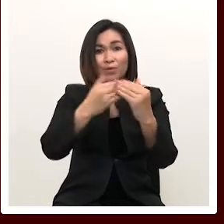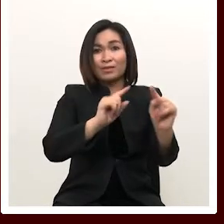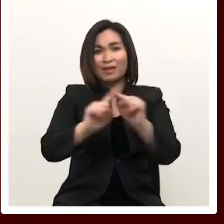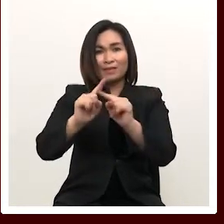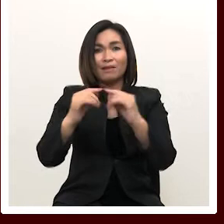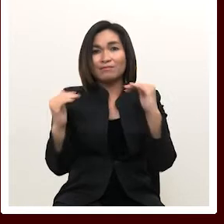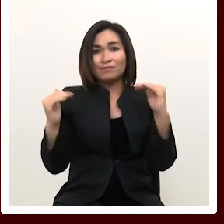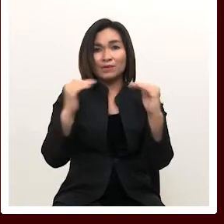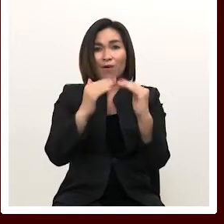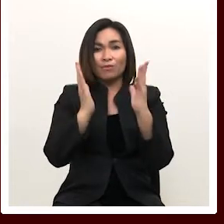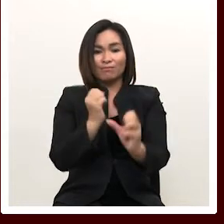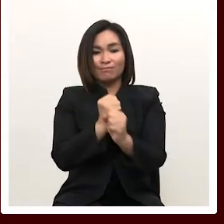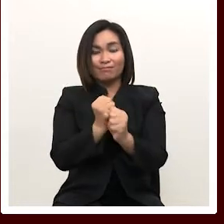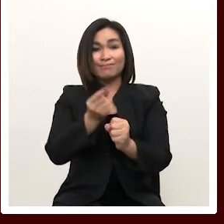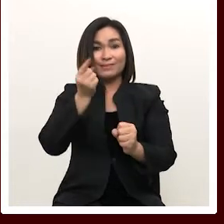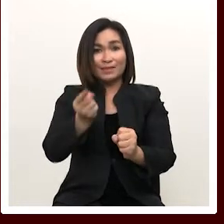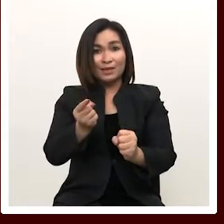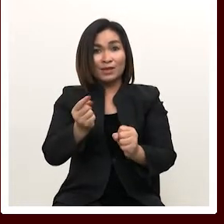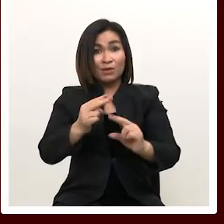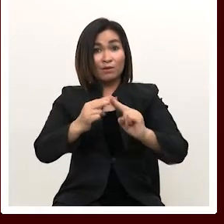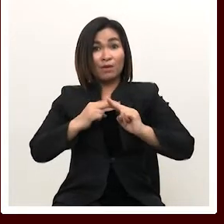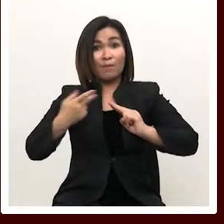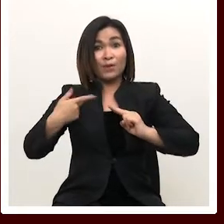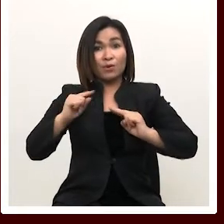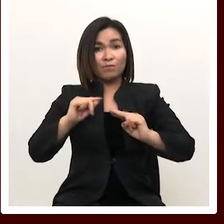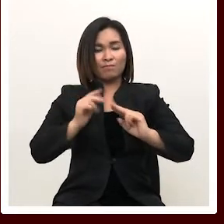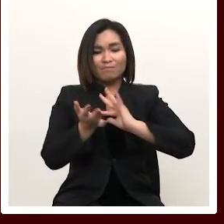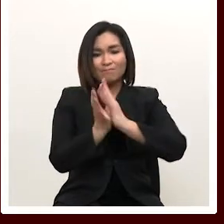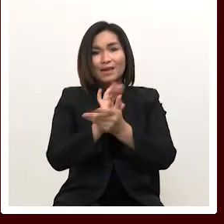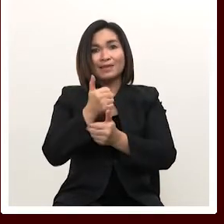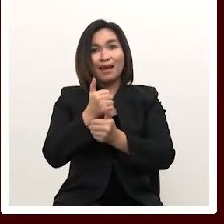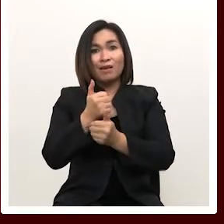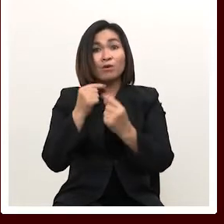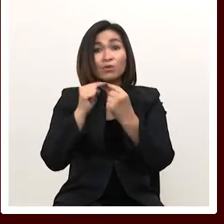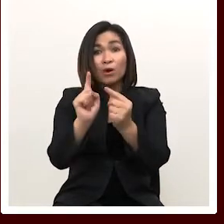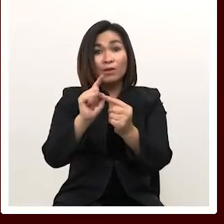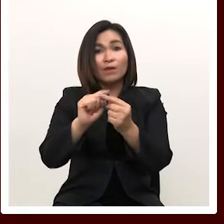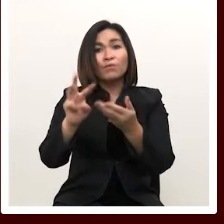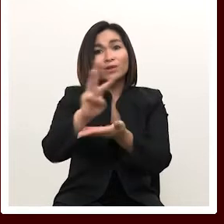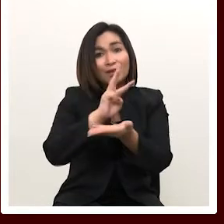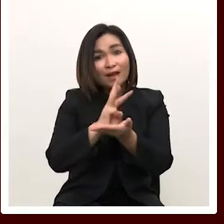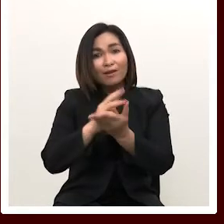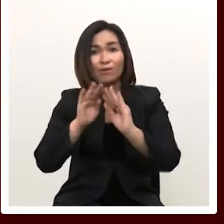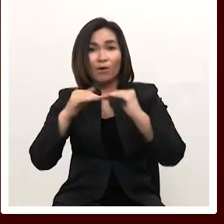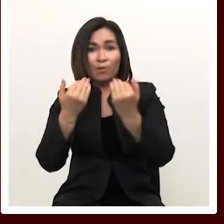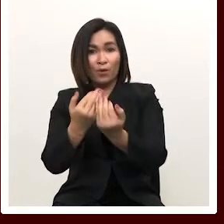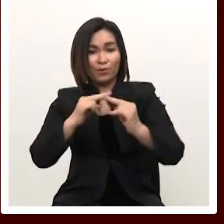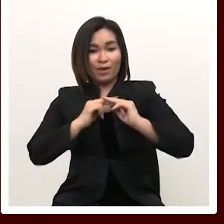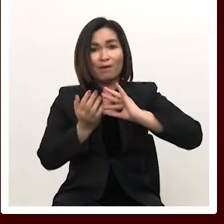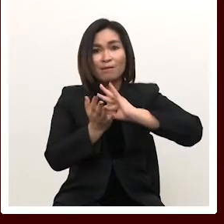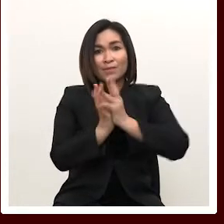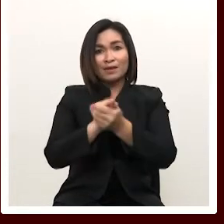ให้ความรู้ต่างๆเขาเนี่ยเหมือนกับพนักงานจริงๆสิ่งที่เขาได้คือการเปลี่ยนแปลงตัวเขาเองนะครับเมื่อเขากลับไปสถาบันกลับไปครอบ